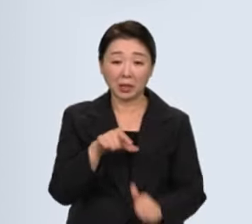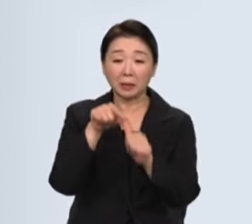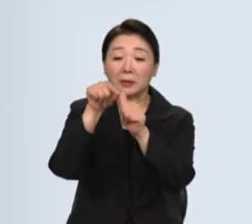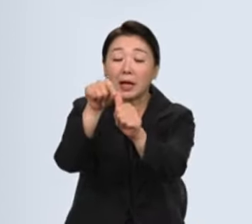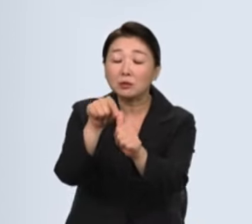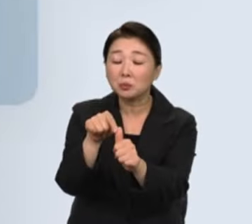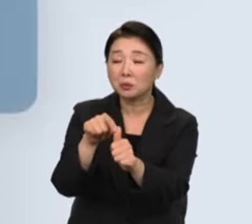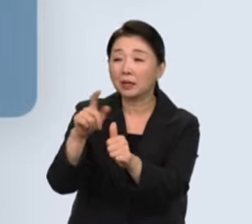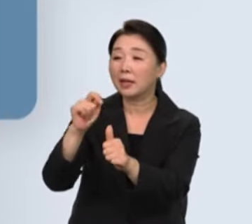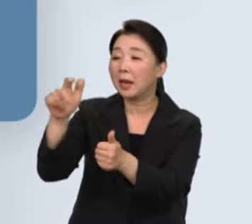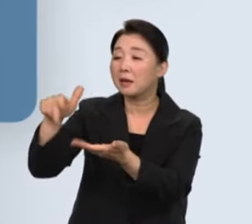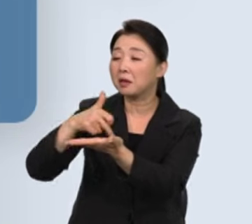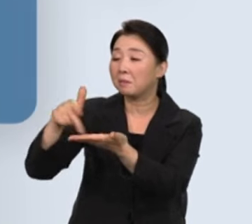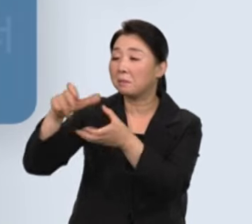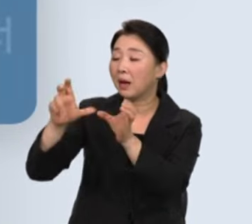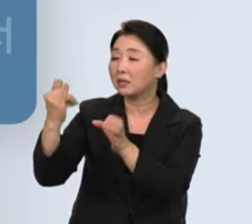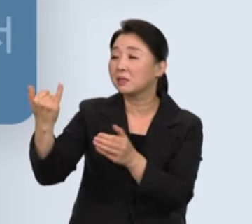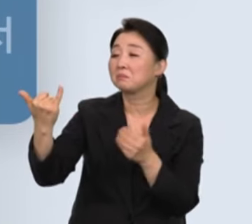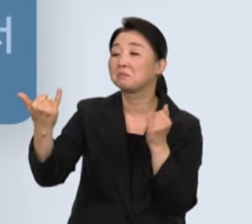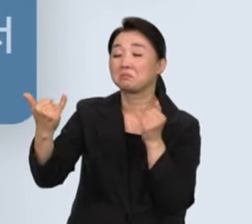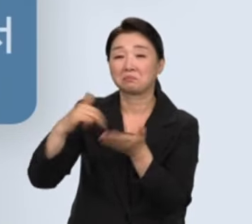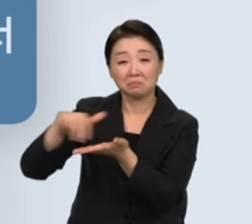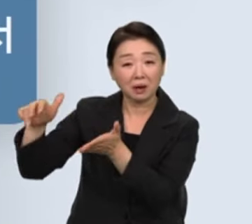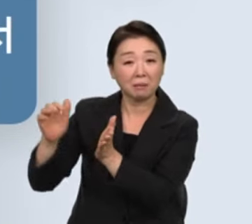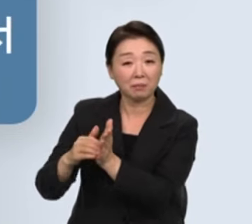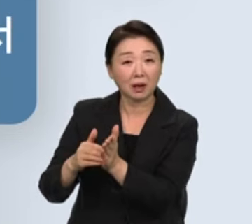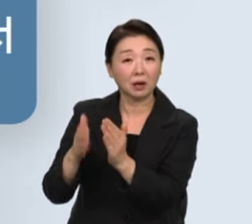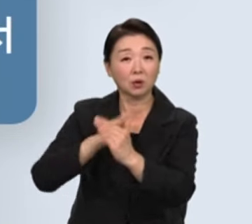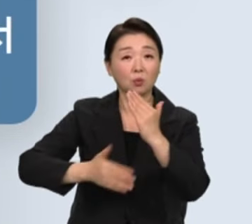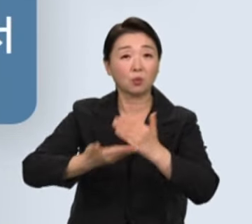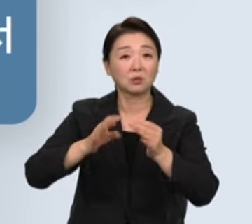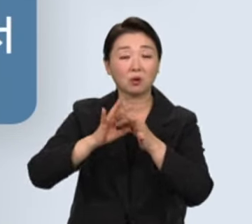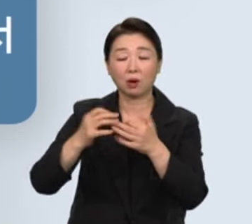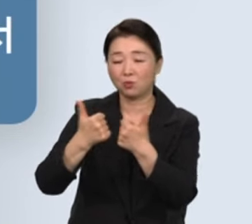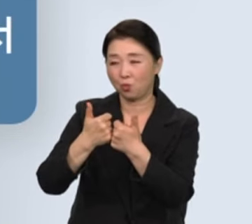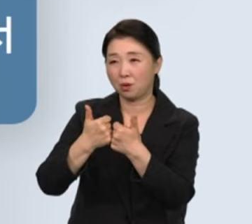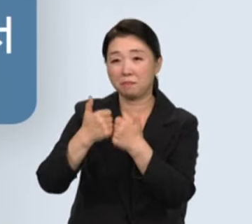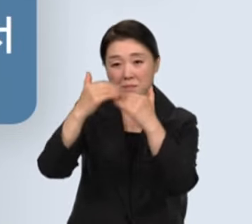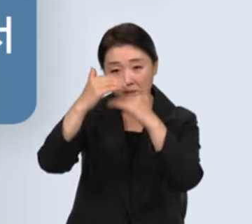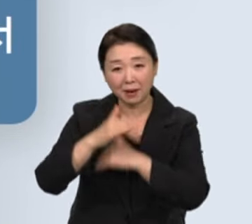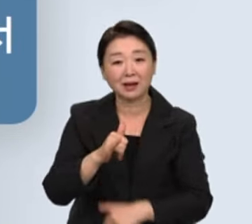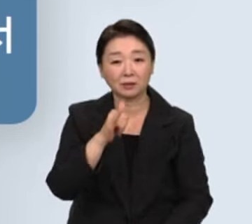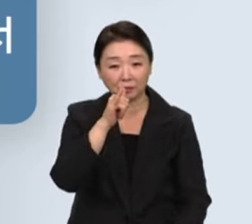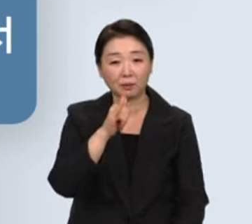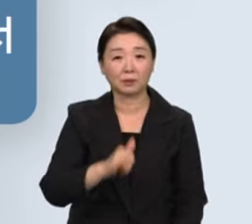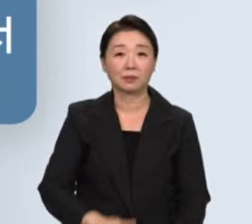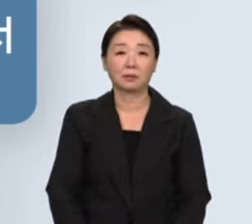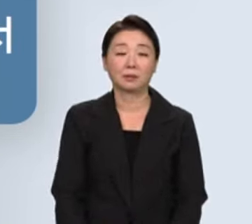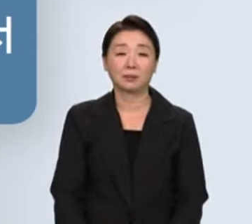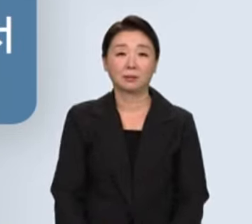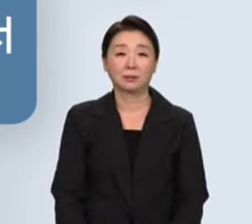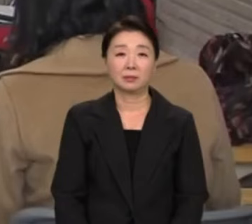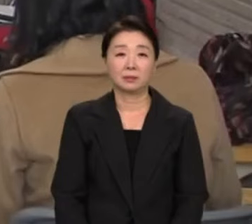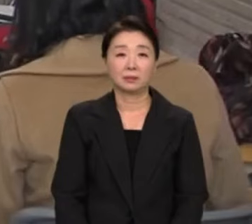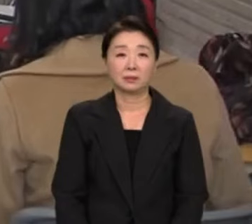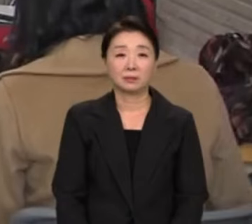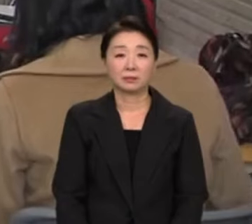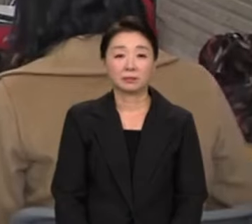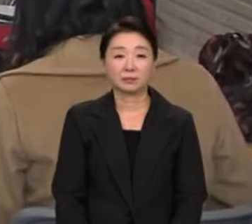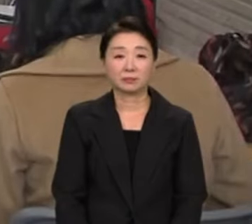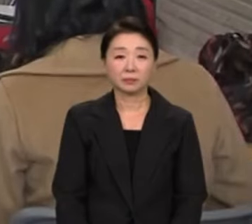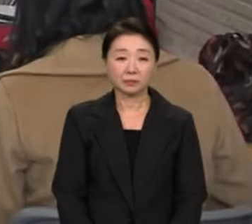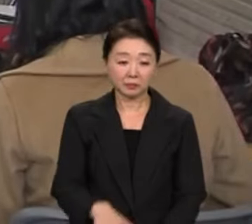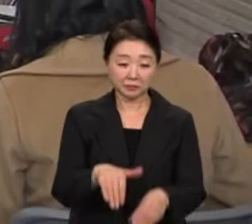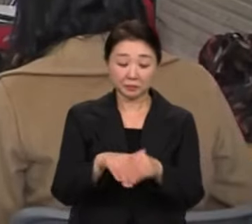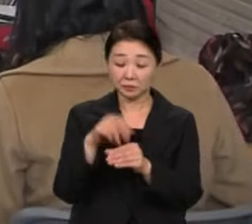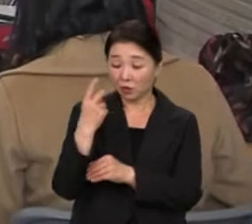텔레그램 메시지를 김여사에게 보내는 등 공천과 관련된 논의를 한 정황이 JTBC 취재로 확인된 바 있습니다 총선을